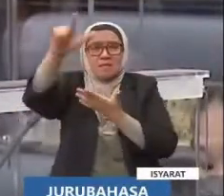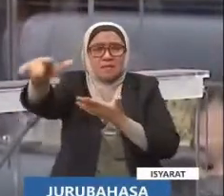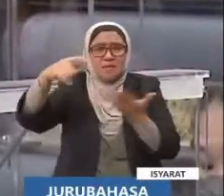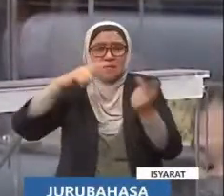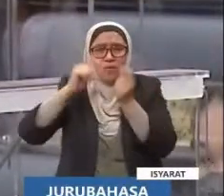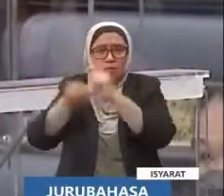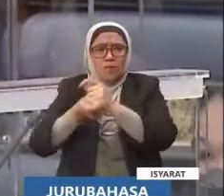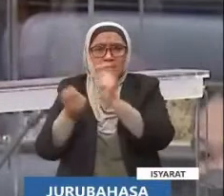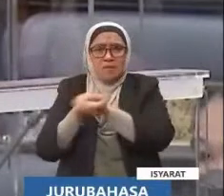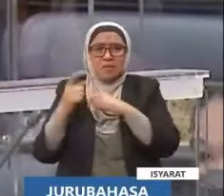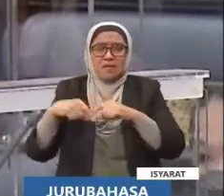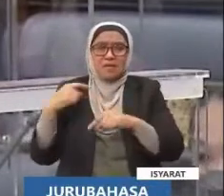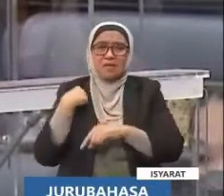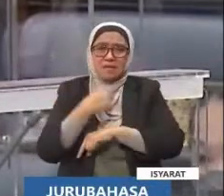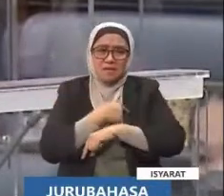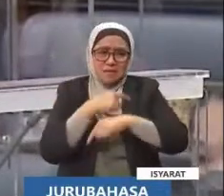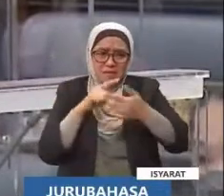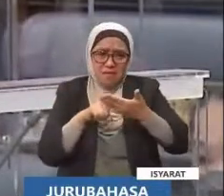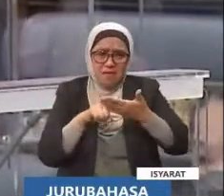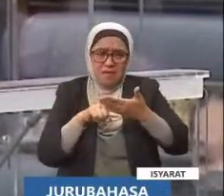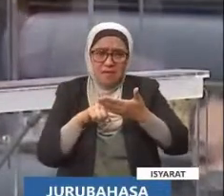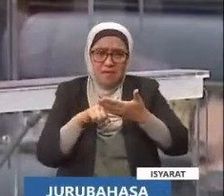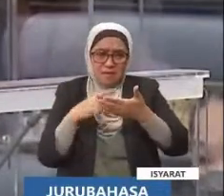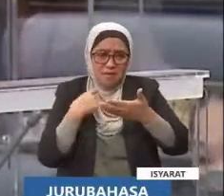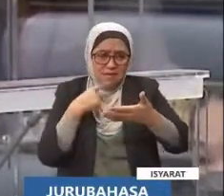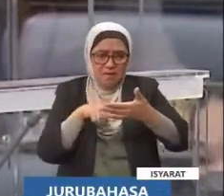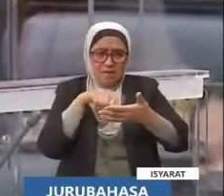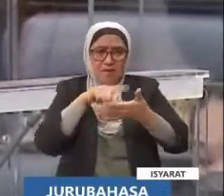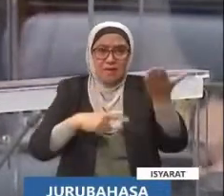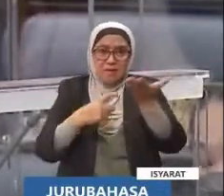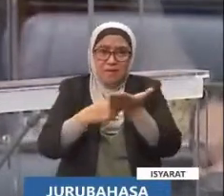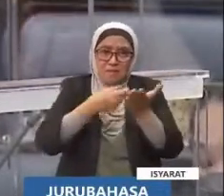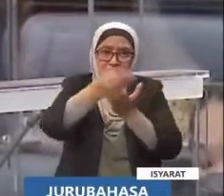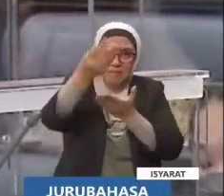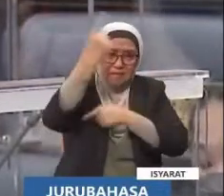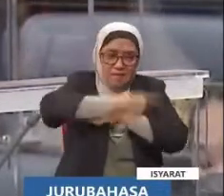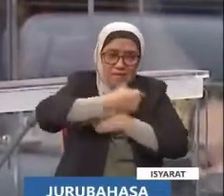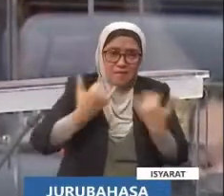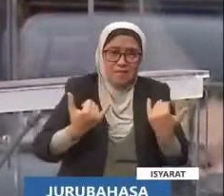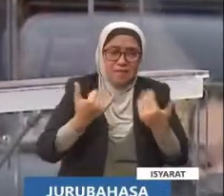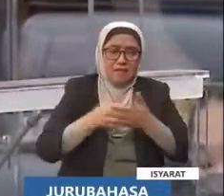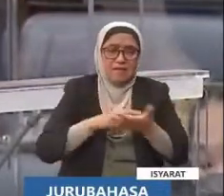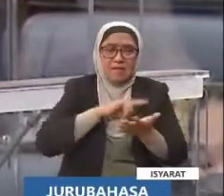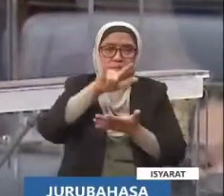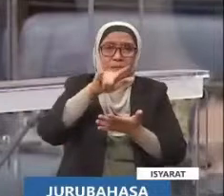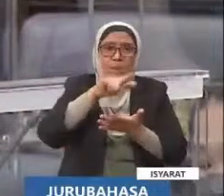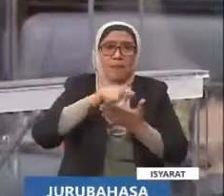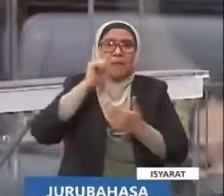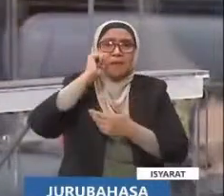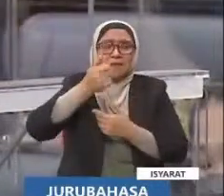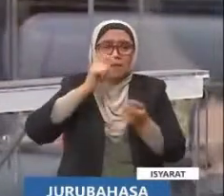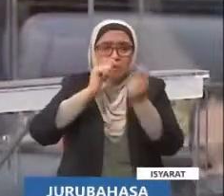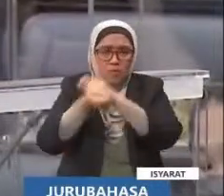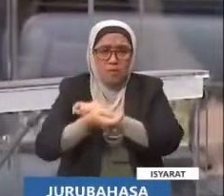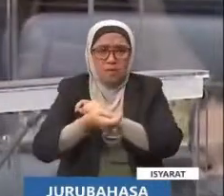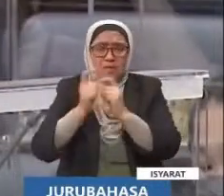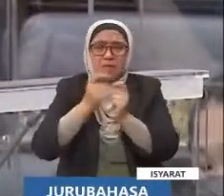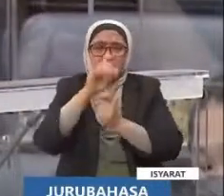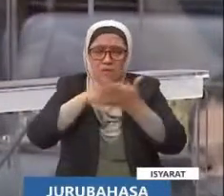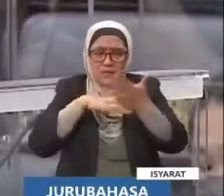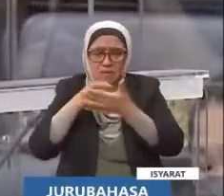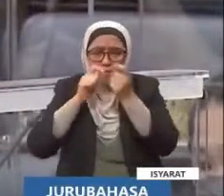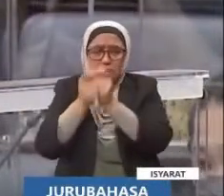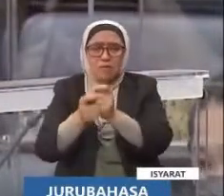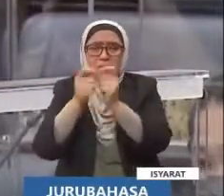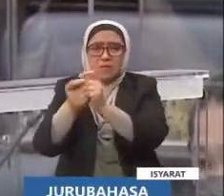kita beli tiket Oh Ini oh tuh kw Thailand to tomorrow Thank you next ini satu isu yang sangat penting dan sangat membebankan pengguna soalnya Tahid